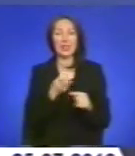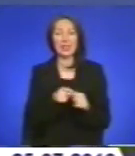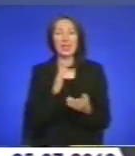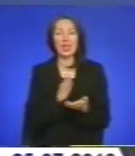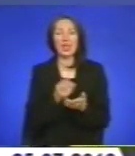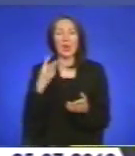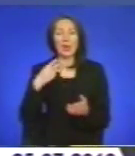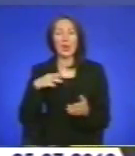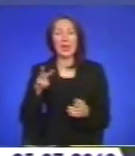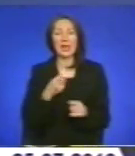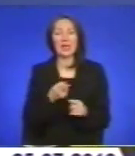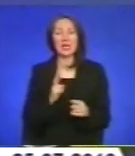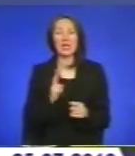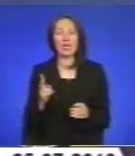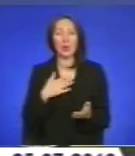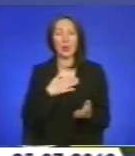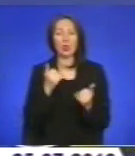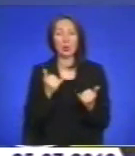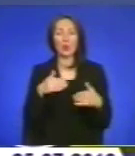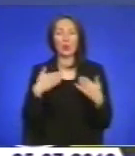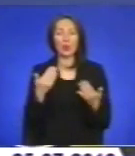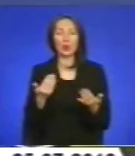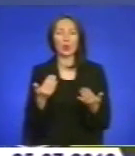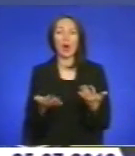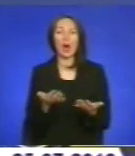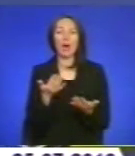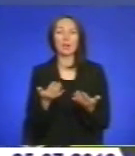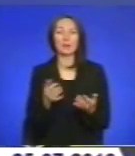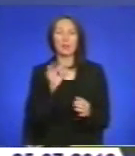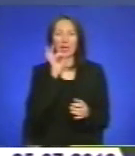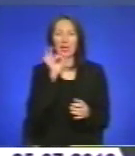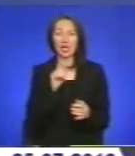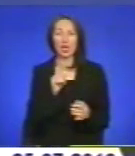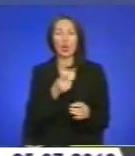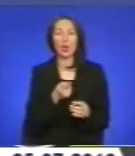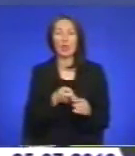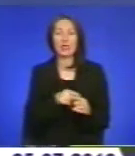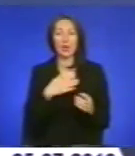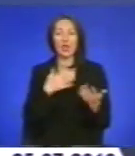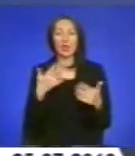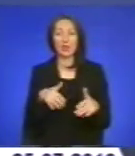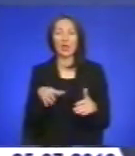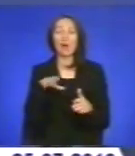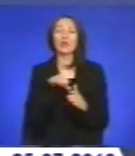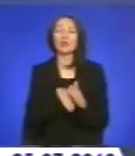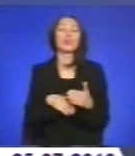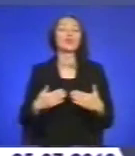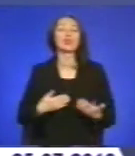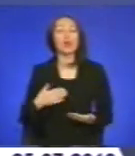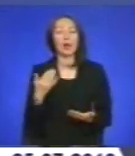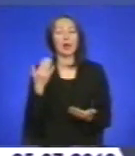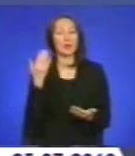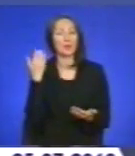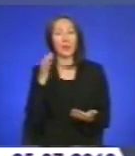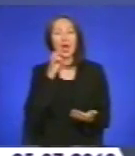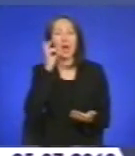моделі, які ми сьогодні пропонуємо. Але казати, що це ми вже втілюємо в життя попередньо, завчасно,